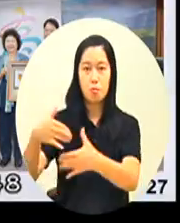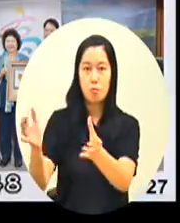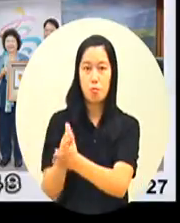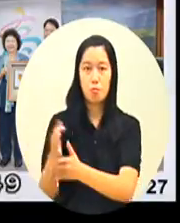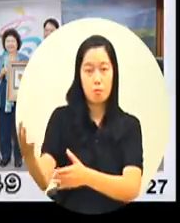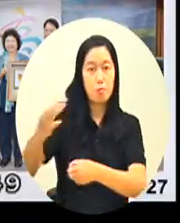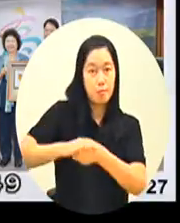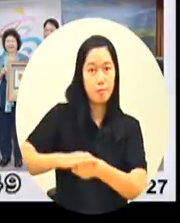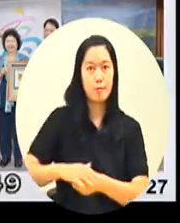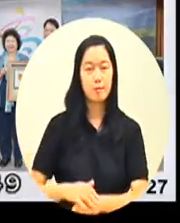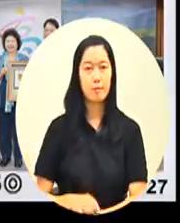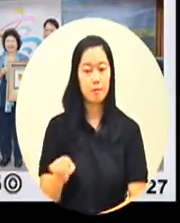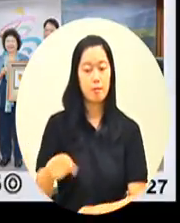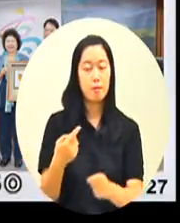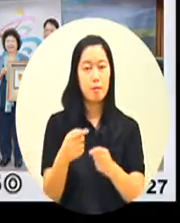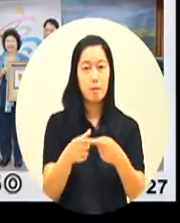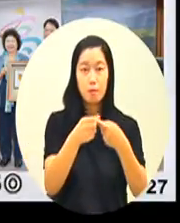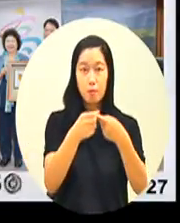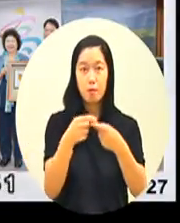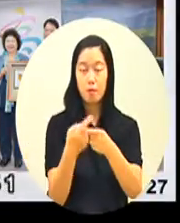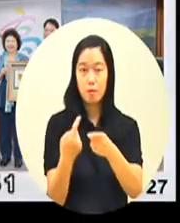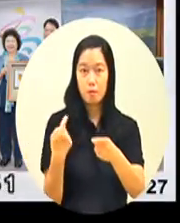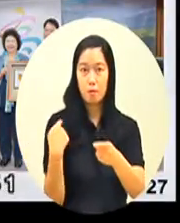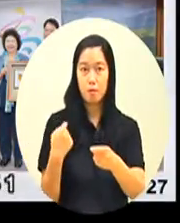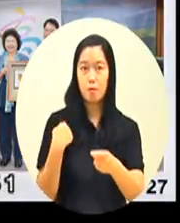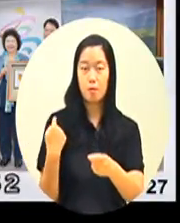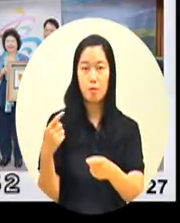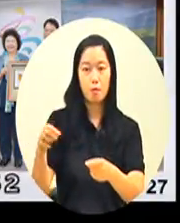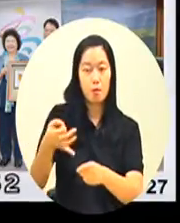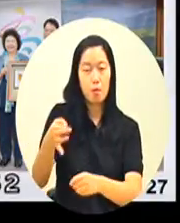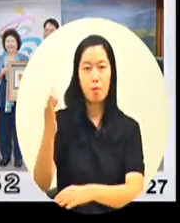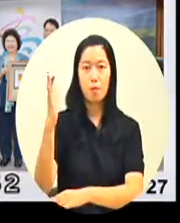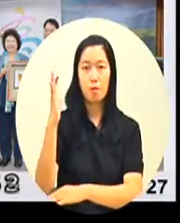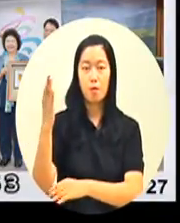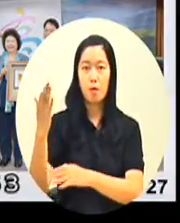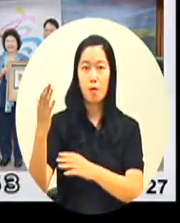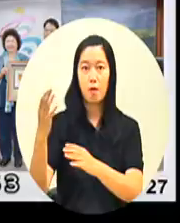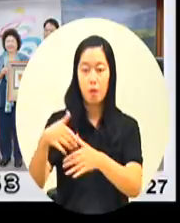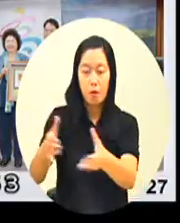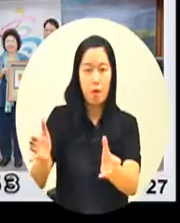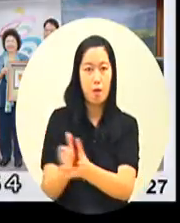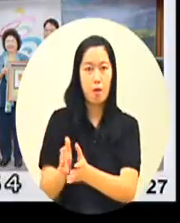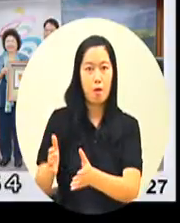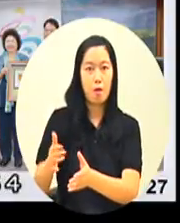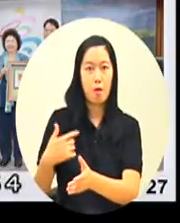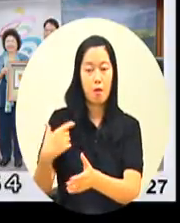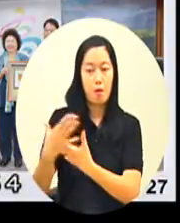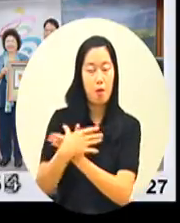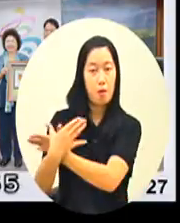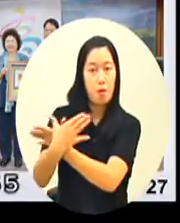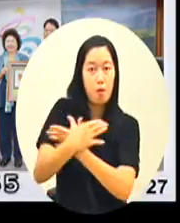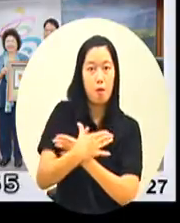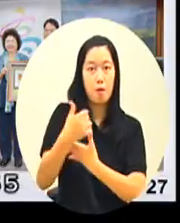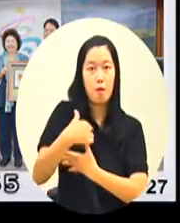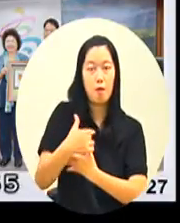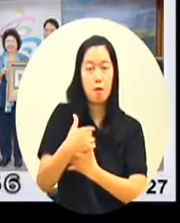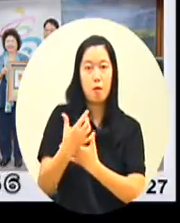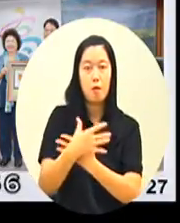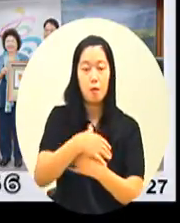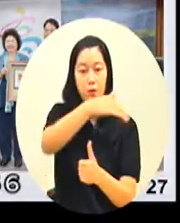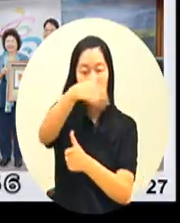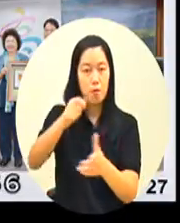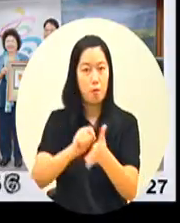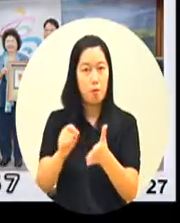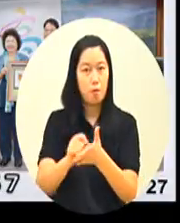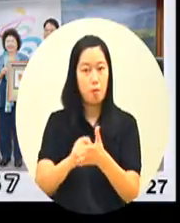一个，我们在去年我们获得财政部的招商卓越奖，那以全国来计算，我们整